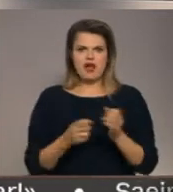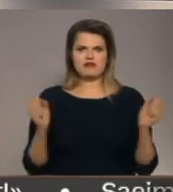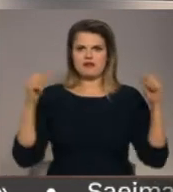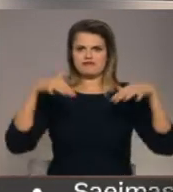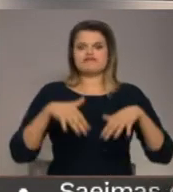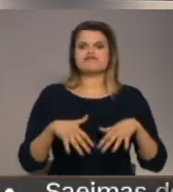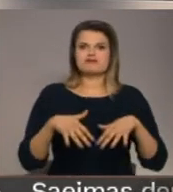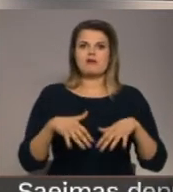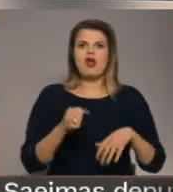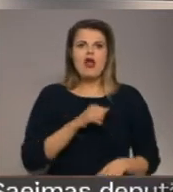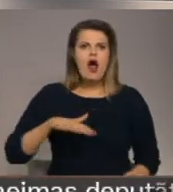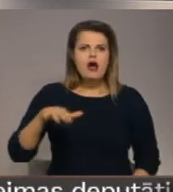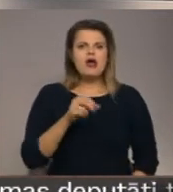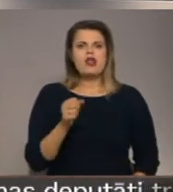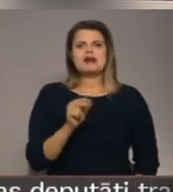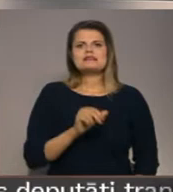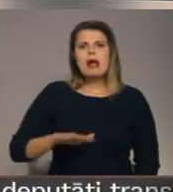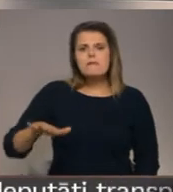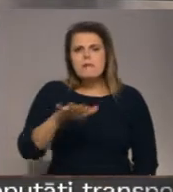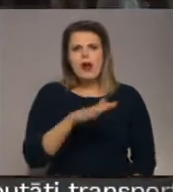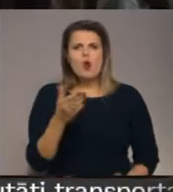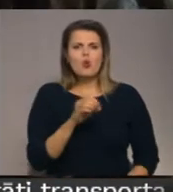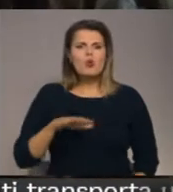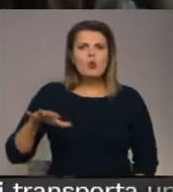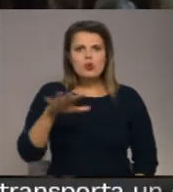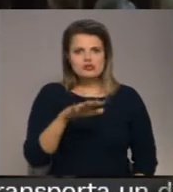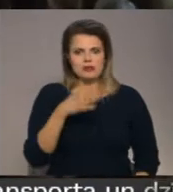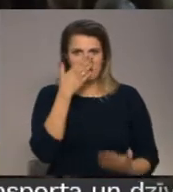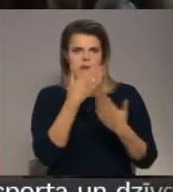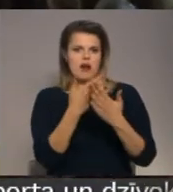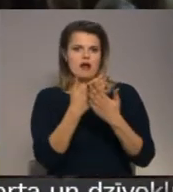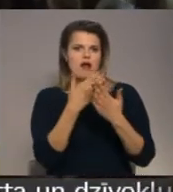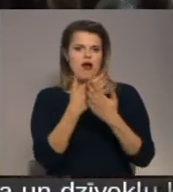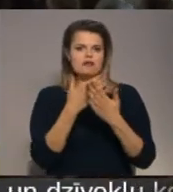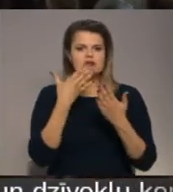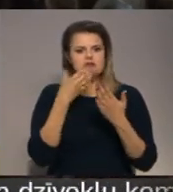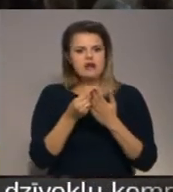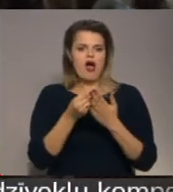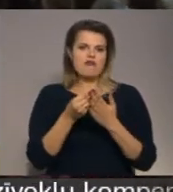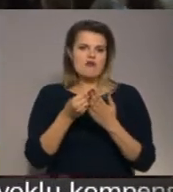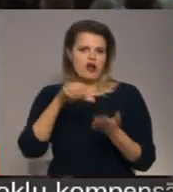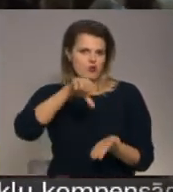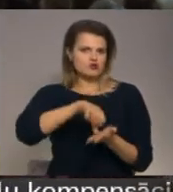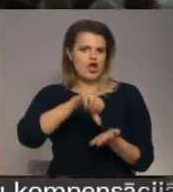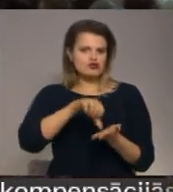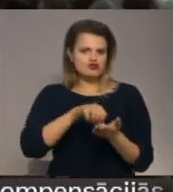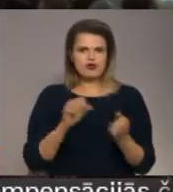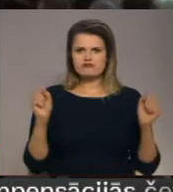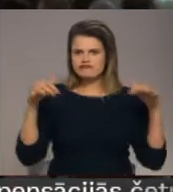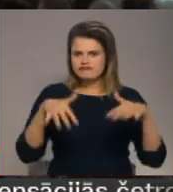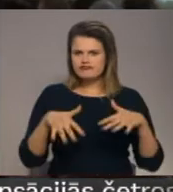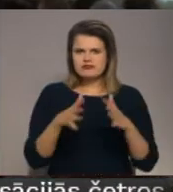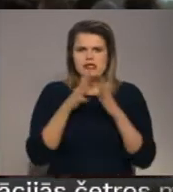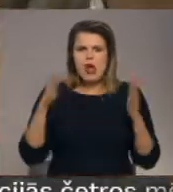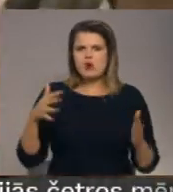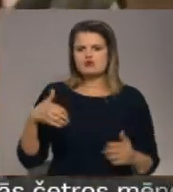veikumu un vairāk stāst Zemgales televīzijā. Katru otro gadu nelielajā Krimūna tautasnamā pulcējas vairāk simti